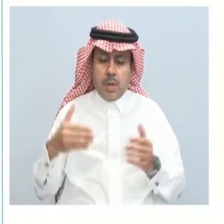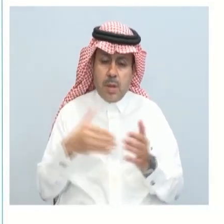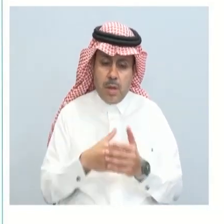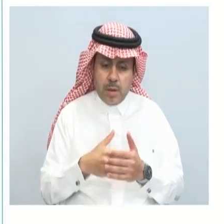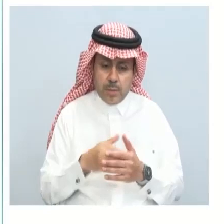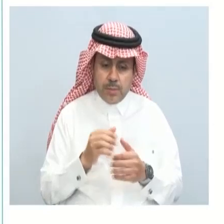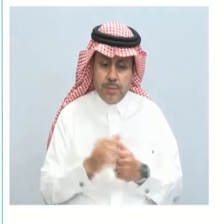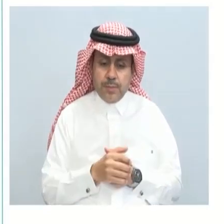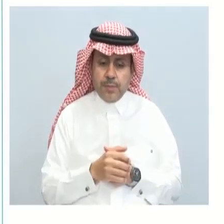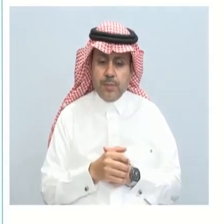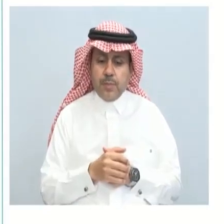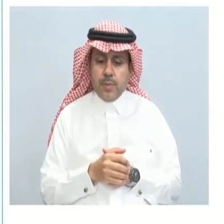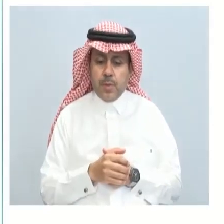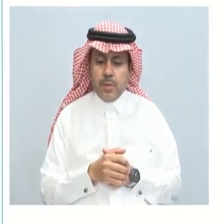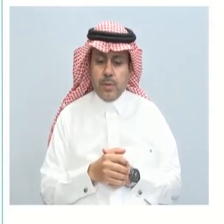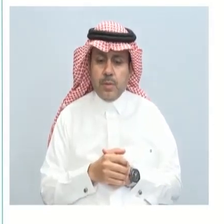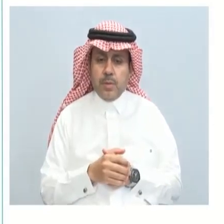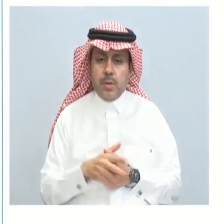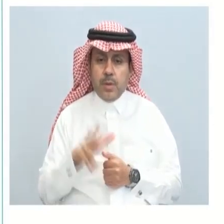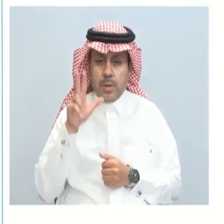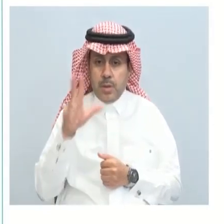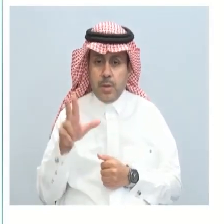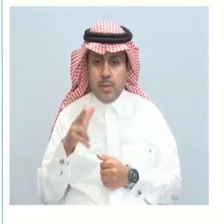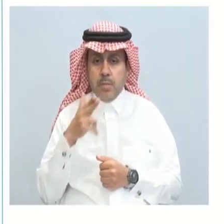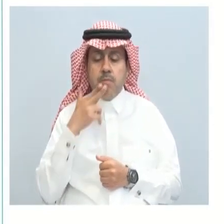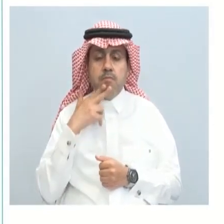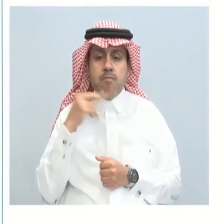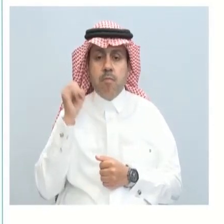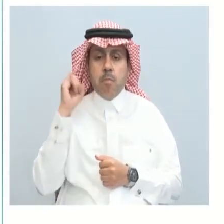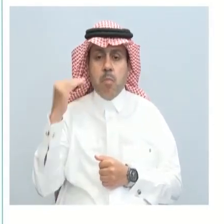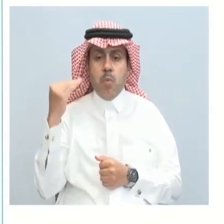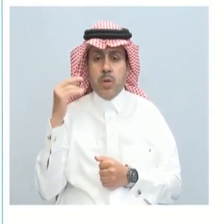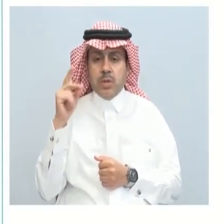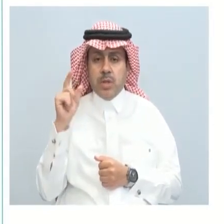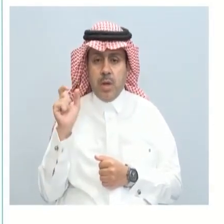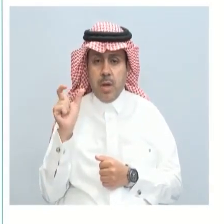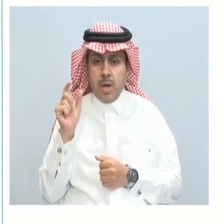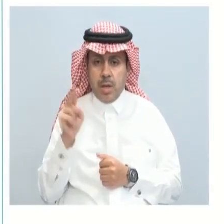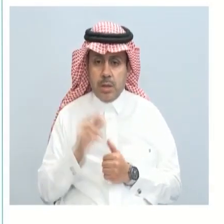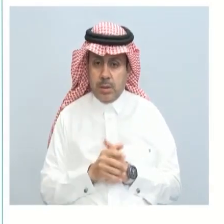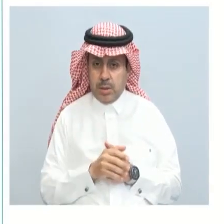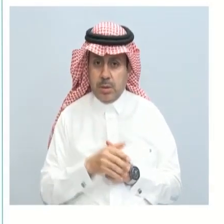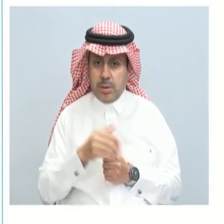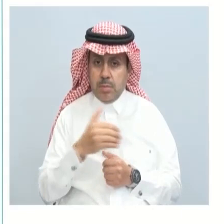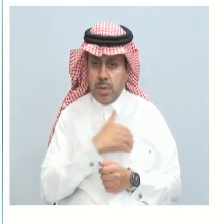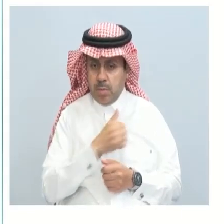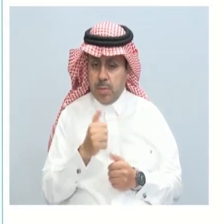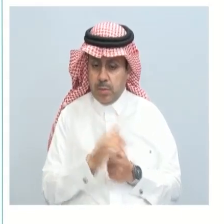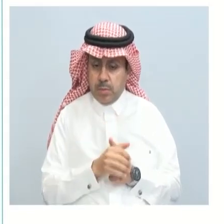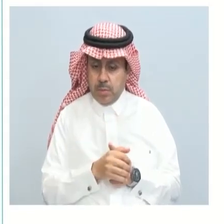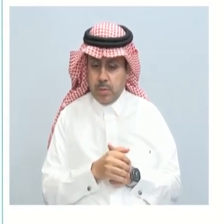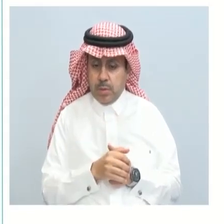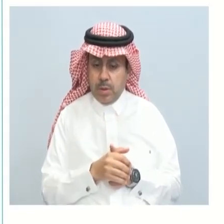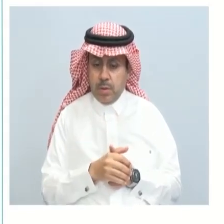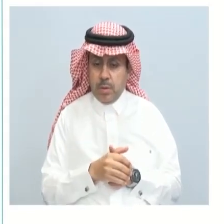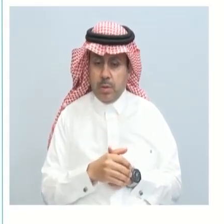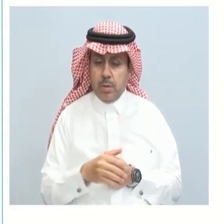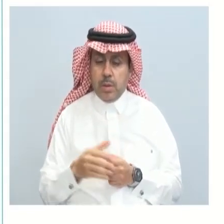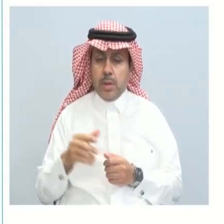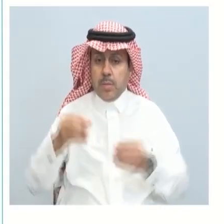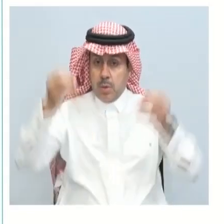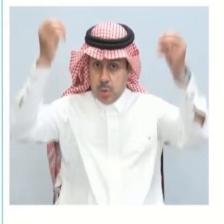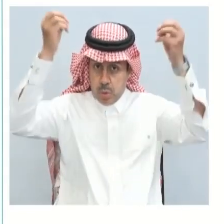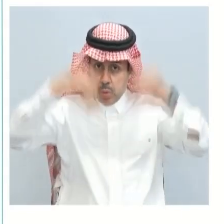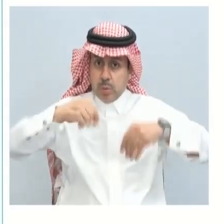جل وعلا والمحصنات من المؤمنات والمحصنات من الذين اوتوا كتاب من